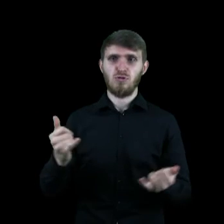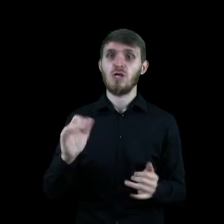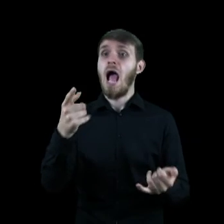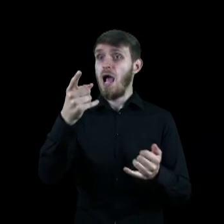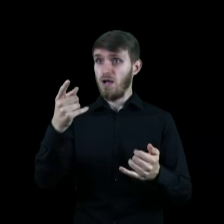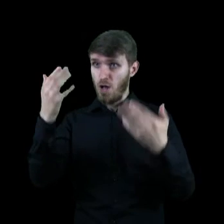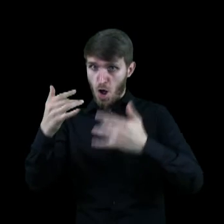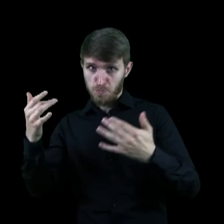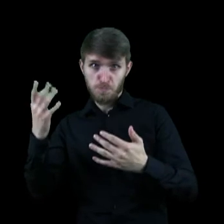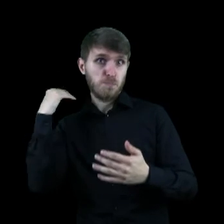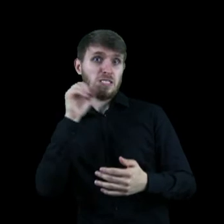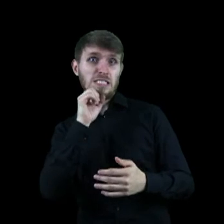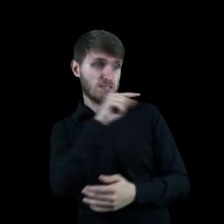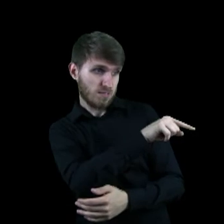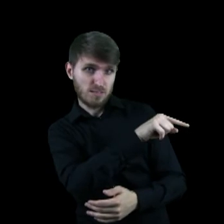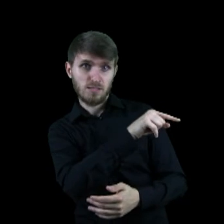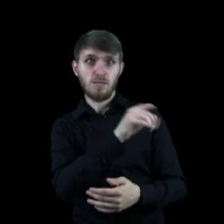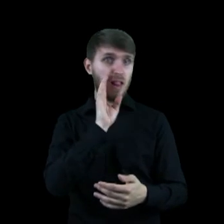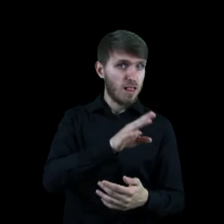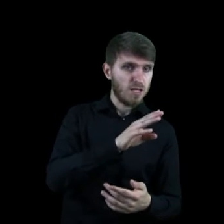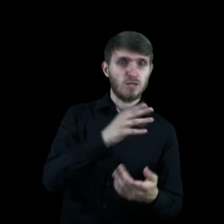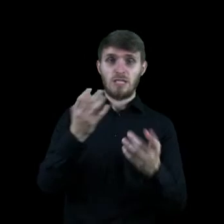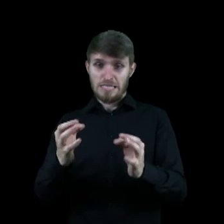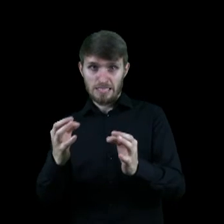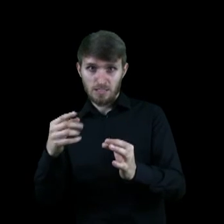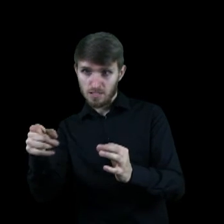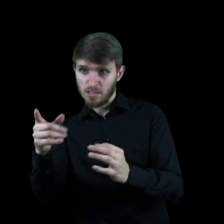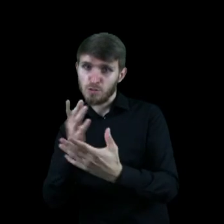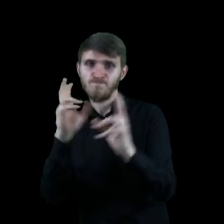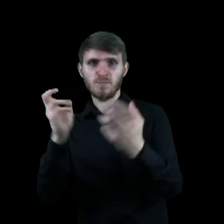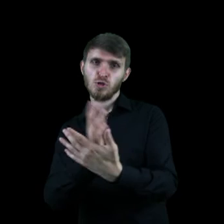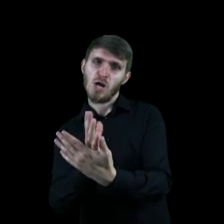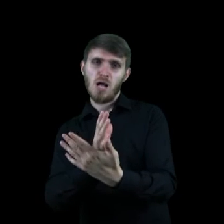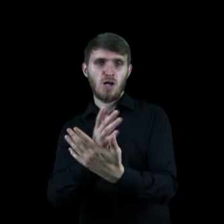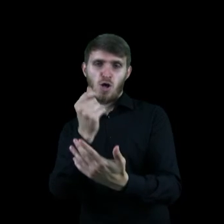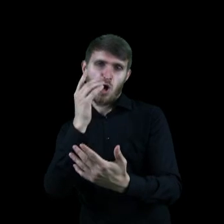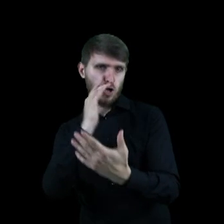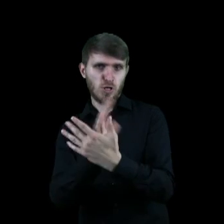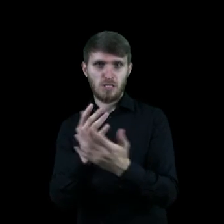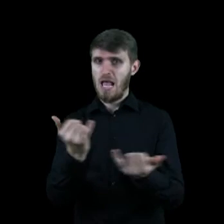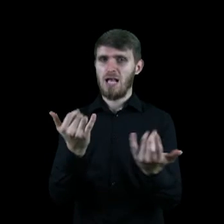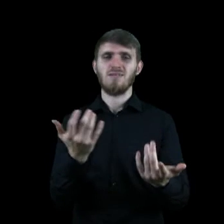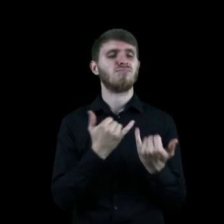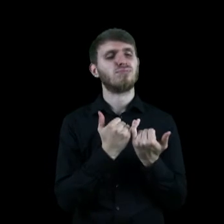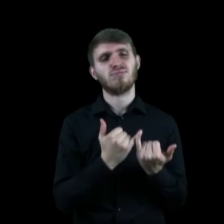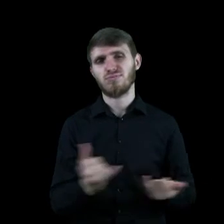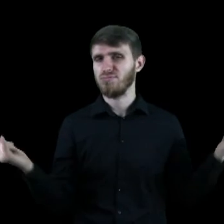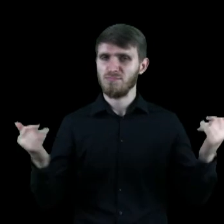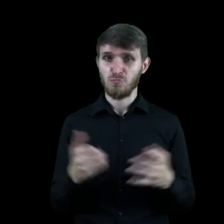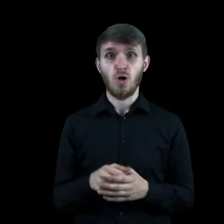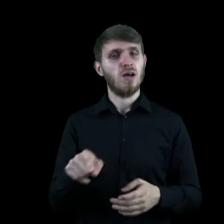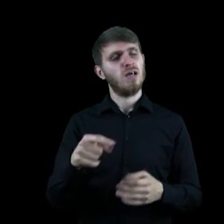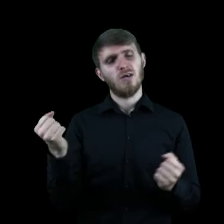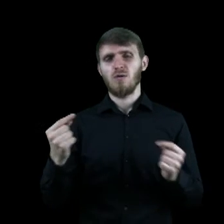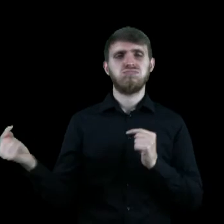przeciętny telewizor, czyli większy. Może domy są większe. Uwzględniacie ten co kiedyś, czy przeciętny teraz. Jest mnóstwo